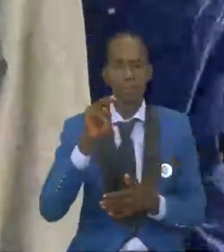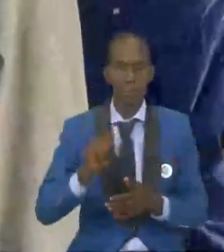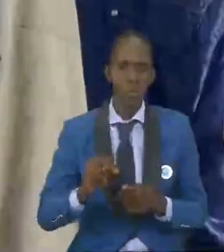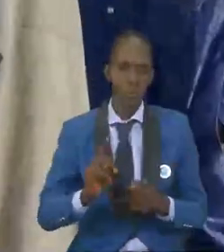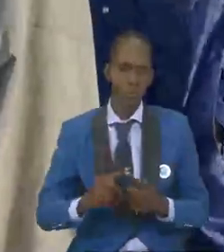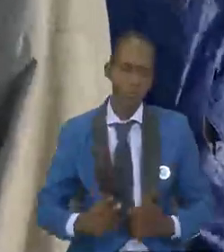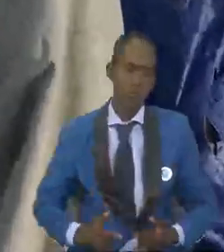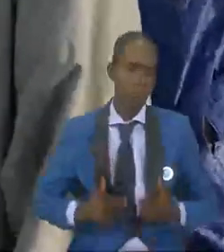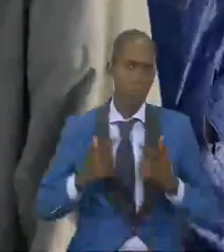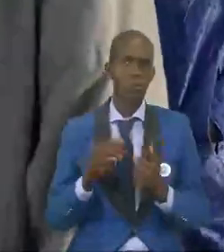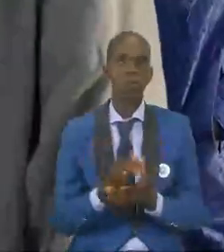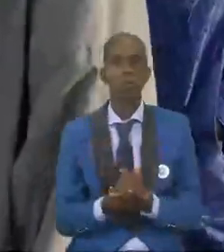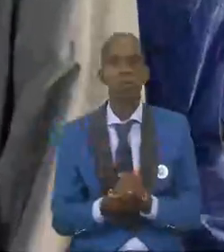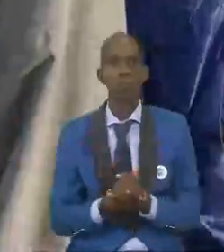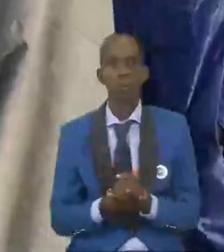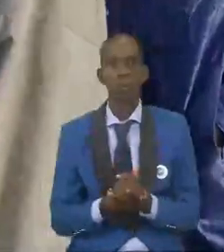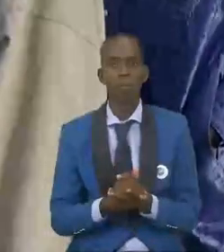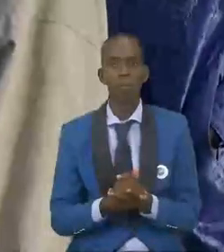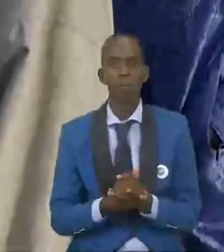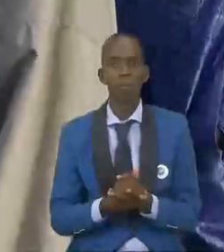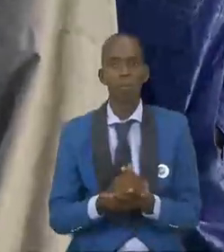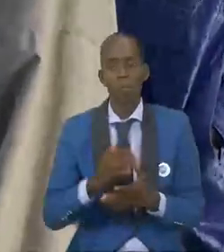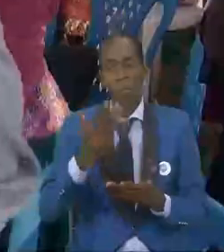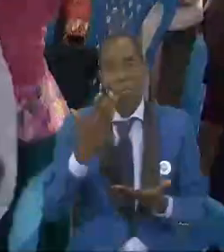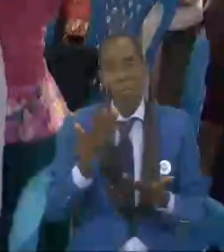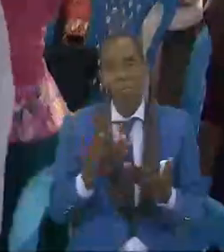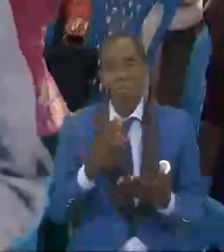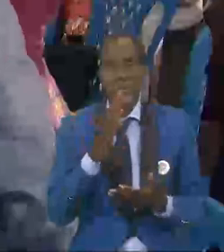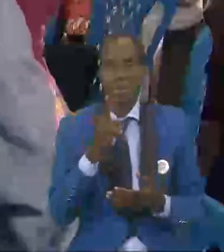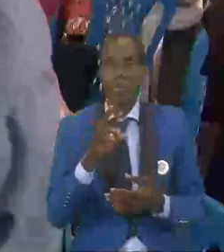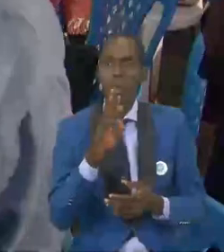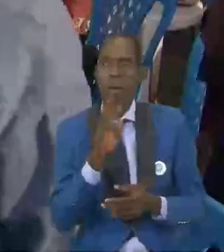et même la vie que tu dois mener